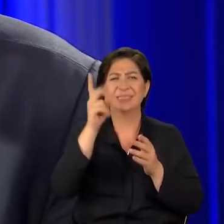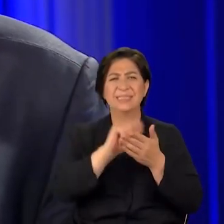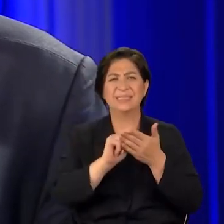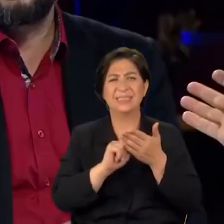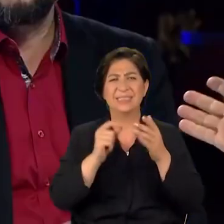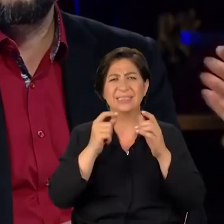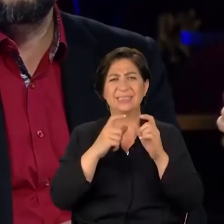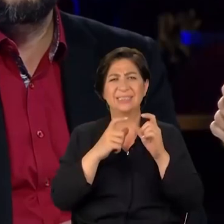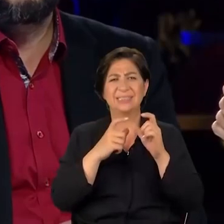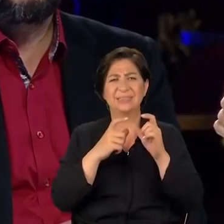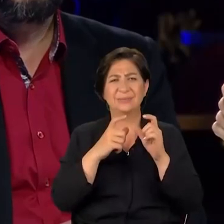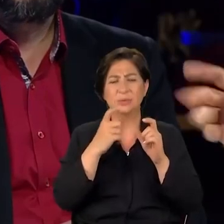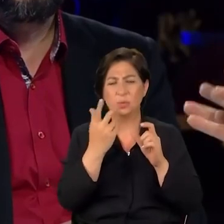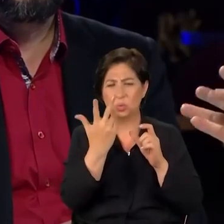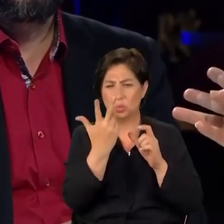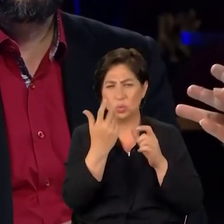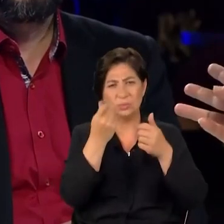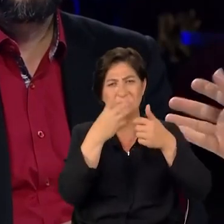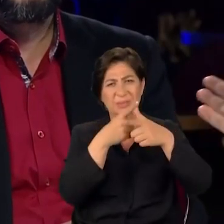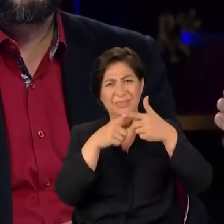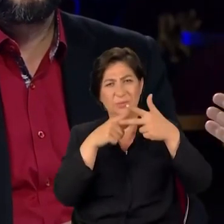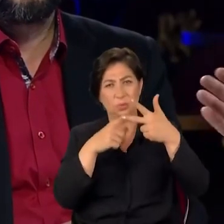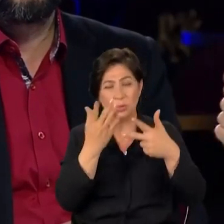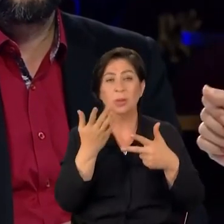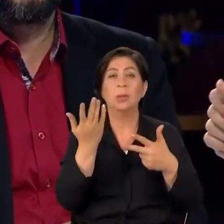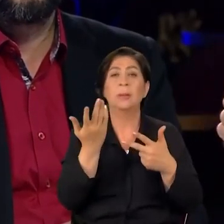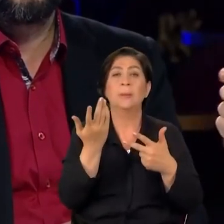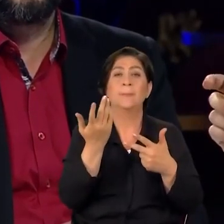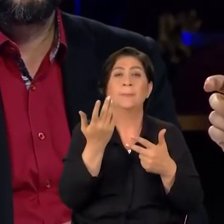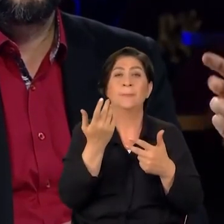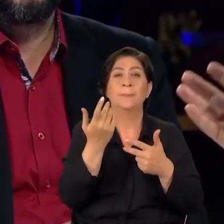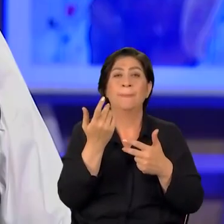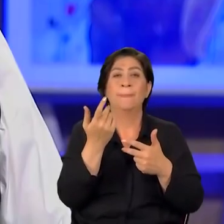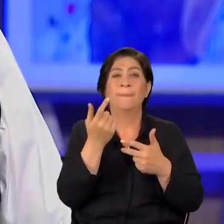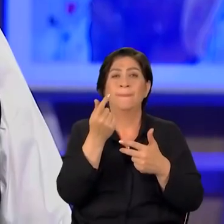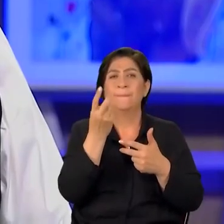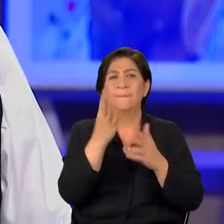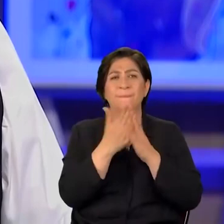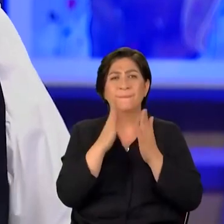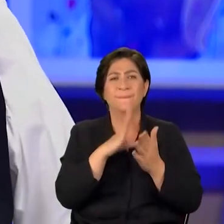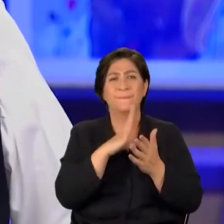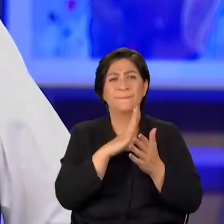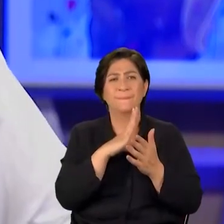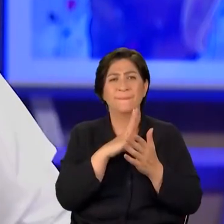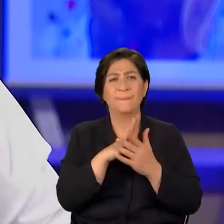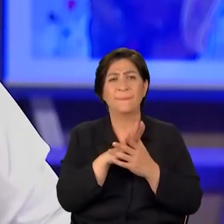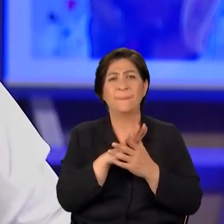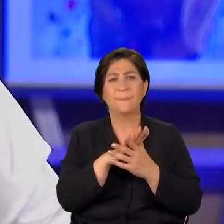Fransız yazar Sadık Usta bilir onu üçlemedir o tabii, ondan tabii. Sonra birçok kitap vardır